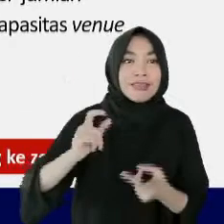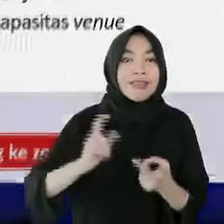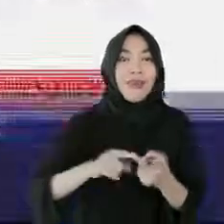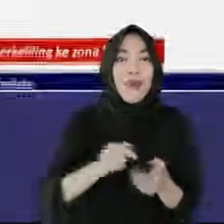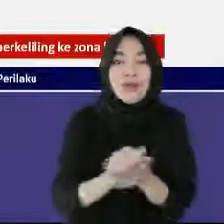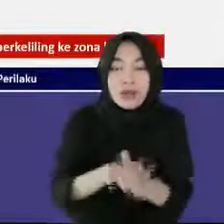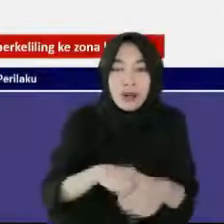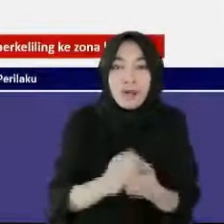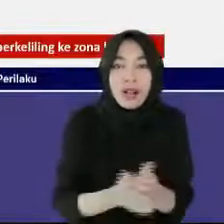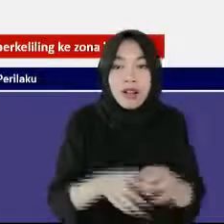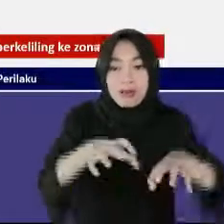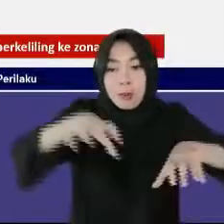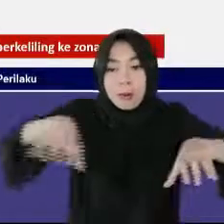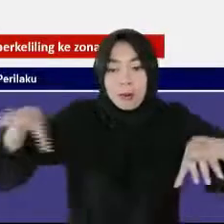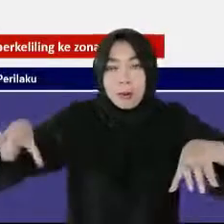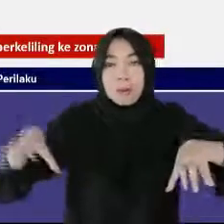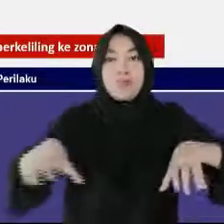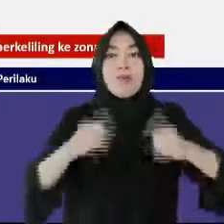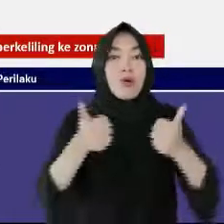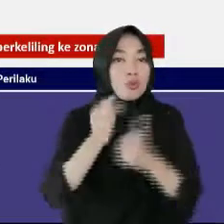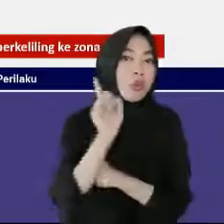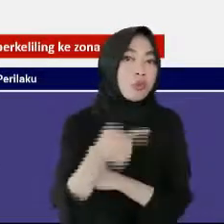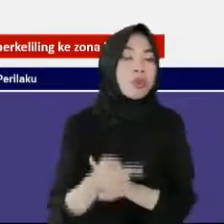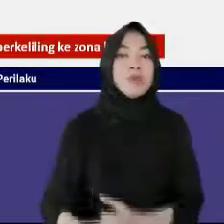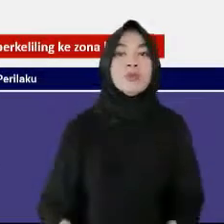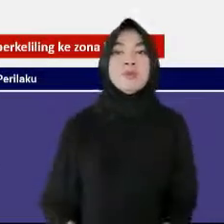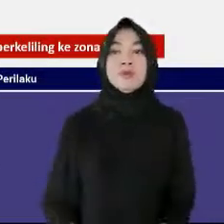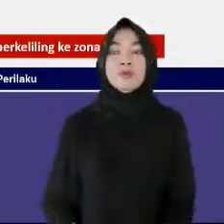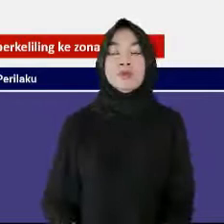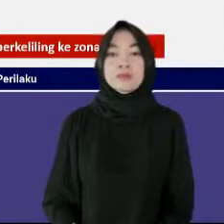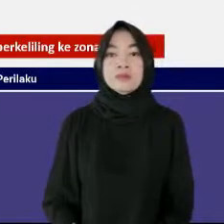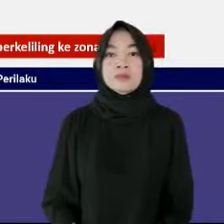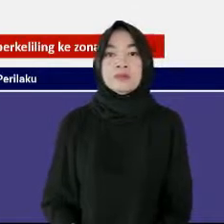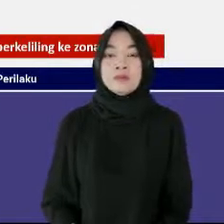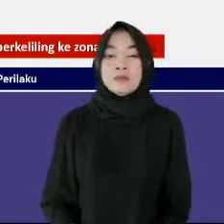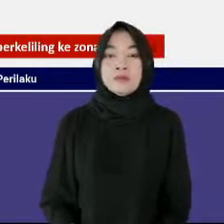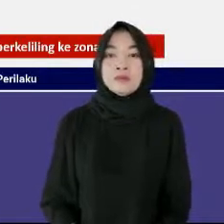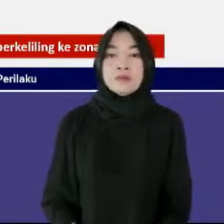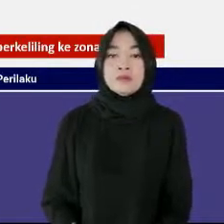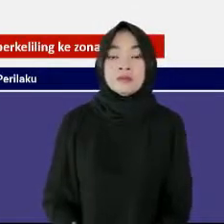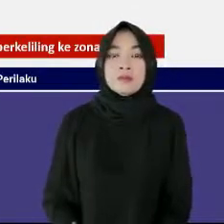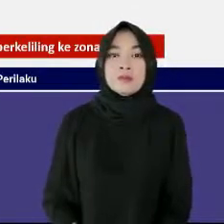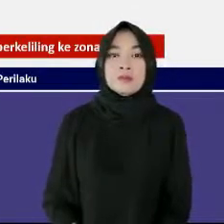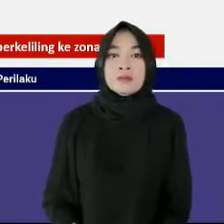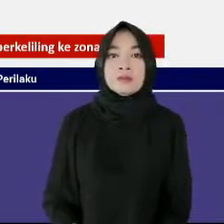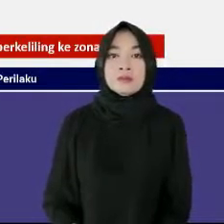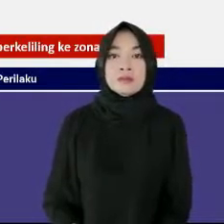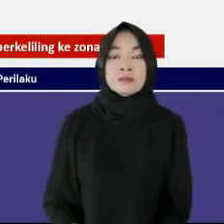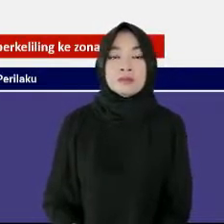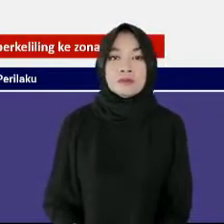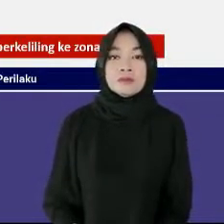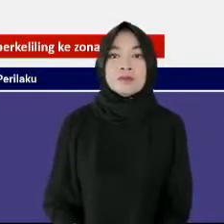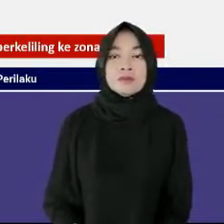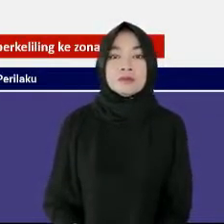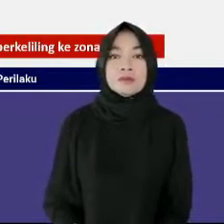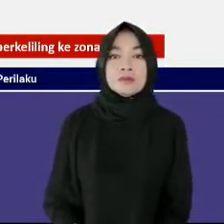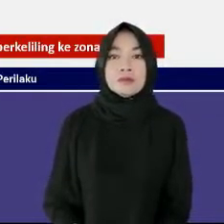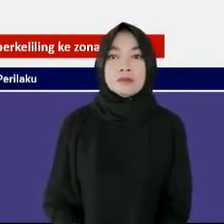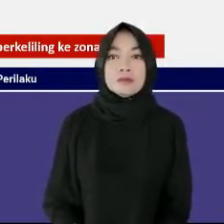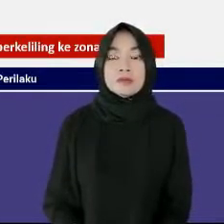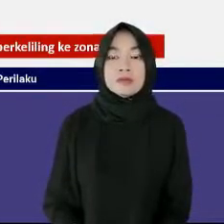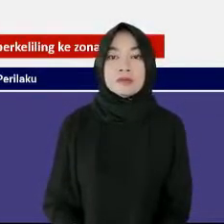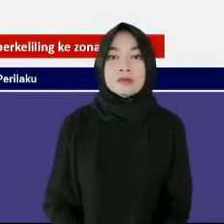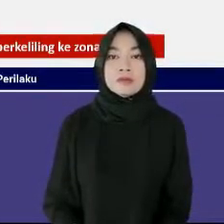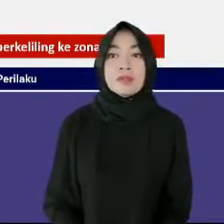dan seterusnya jadi memang ada banyak hal mastro yang kita siapkan ya termasuk